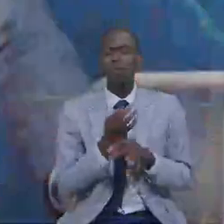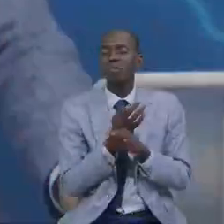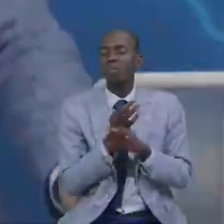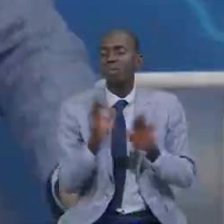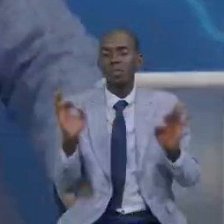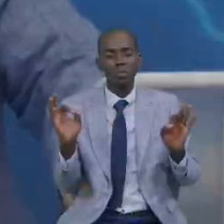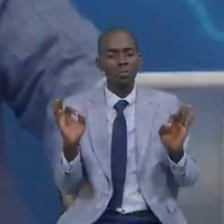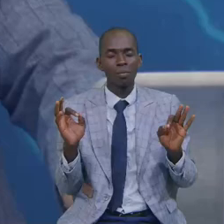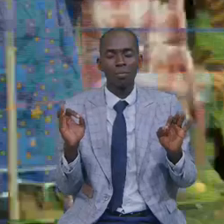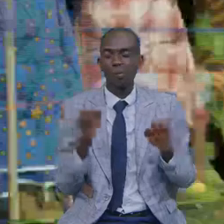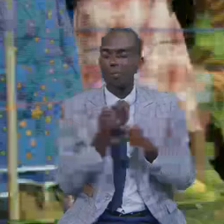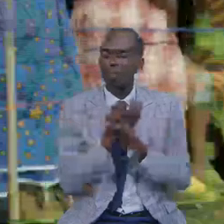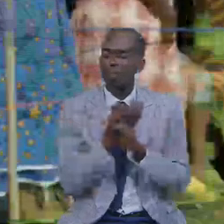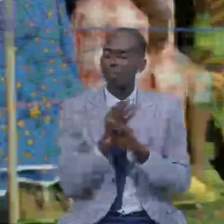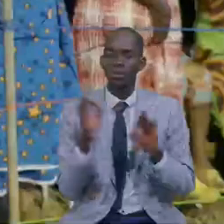liberté